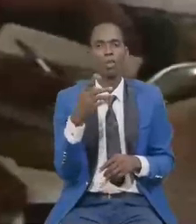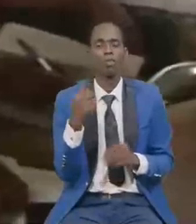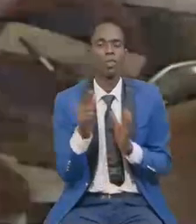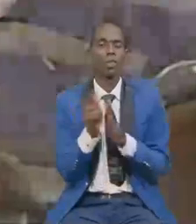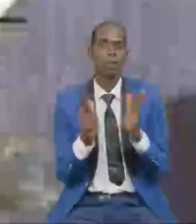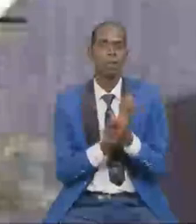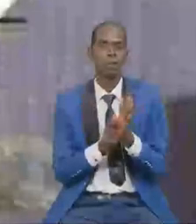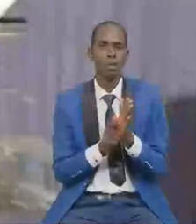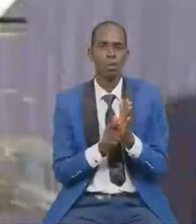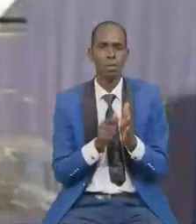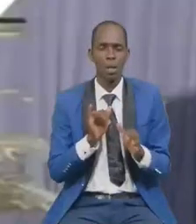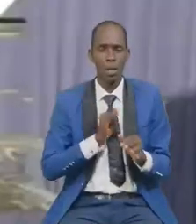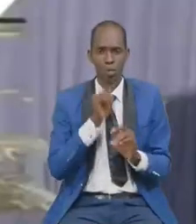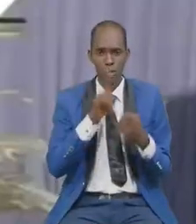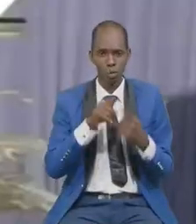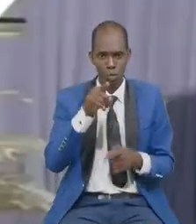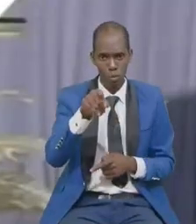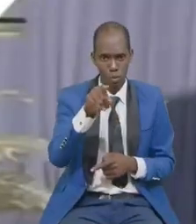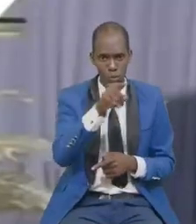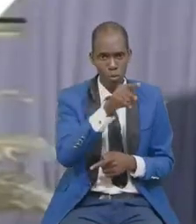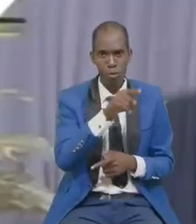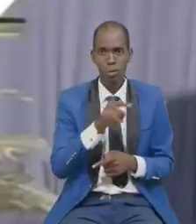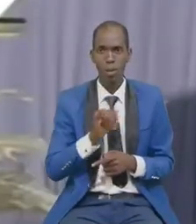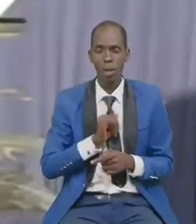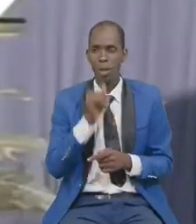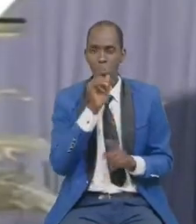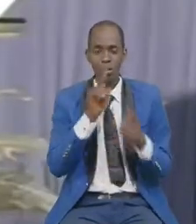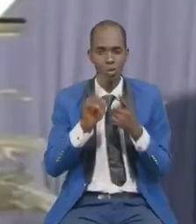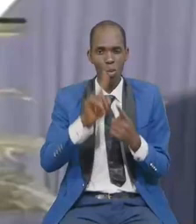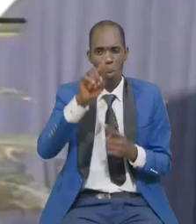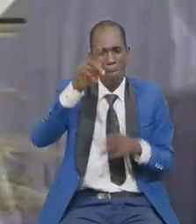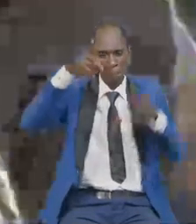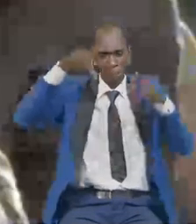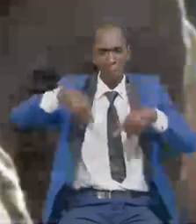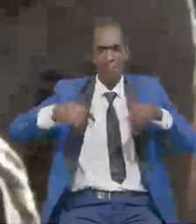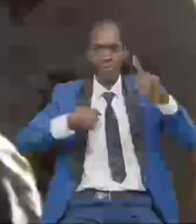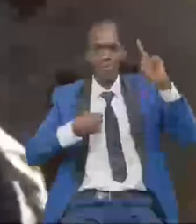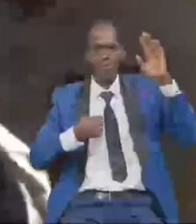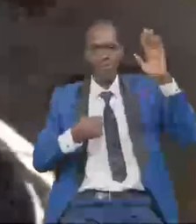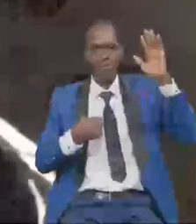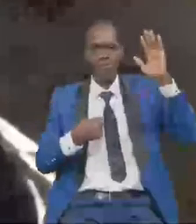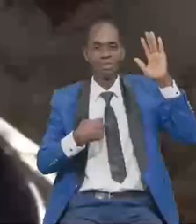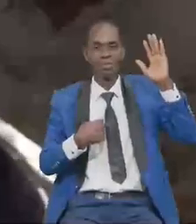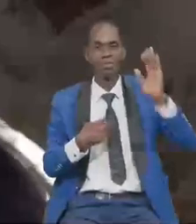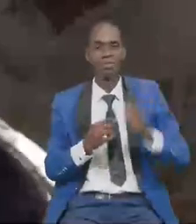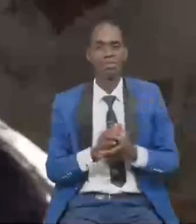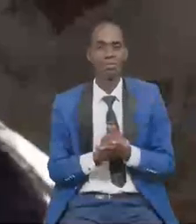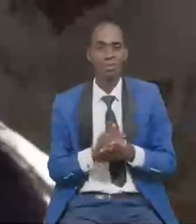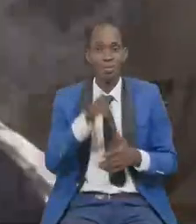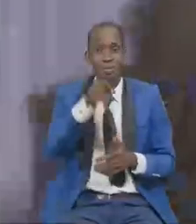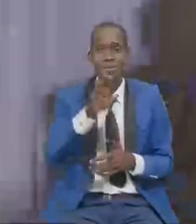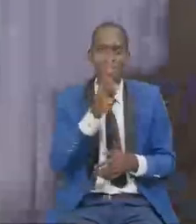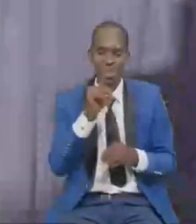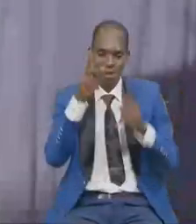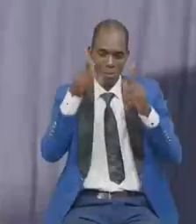là-bas. Je parle à une personne particulière là-bas. C'est de toi que je parle